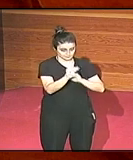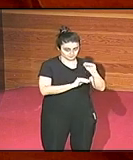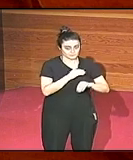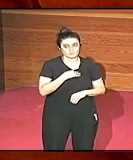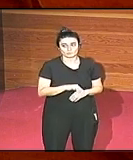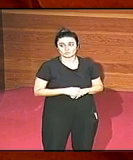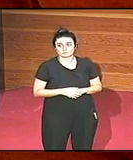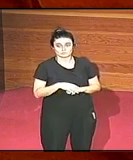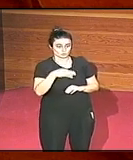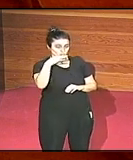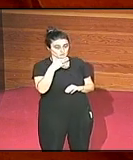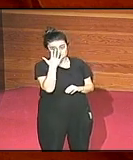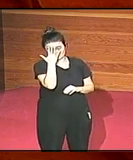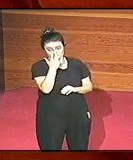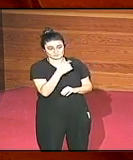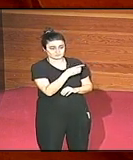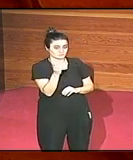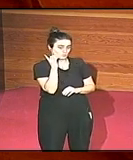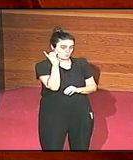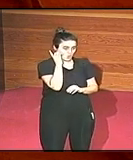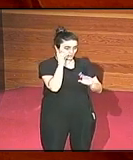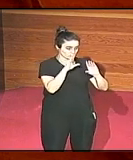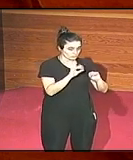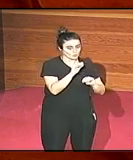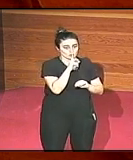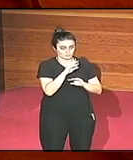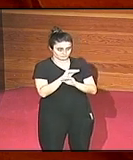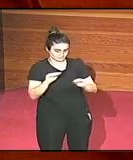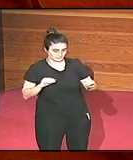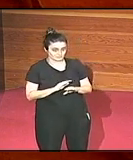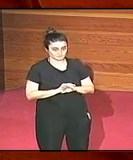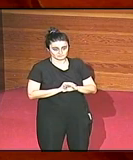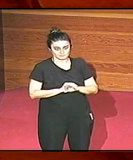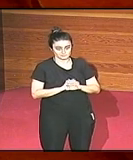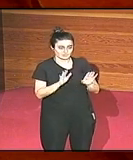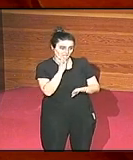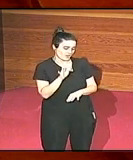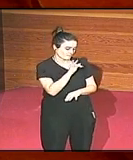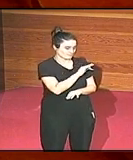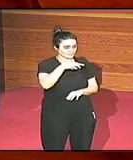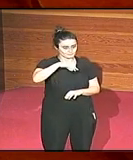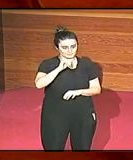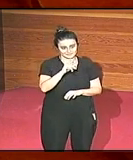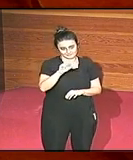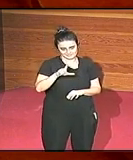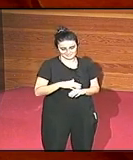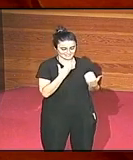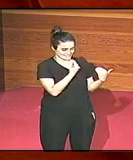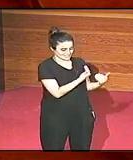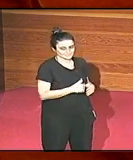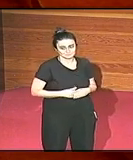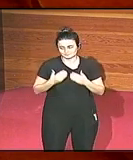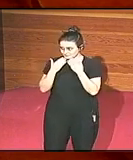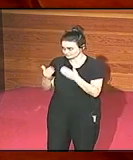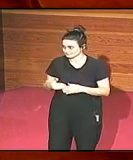bueno, recordarles que apaguen o silencien los teléfonos móviles y cedo la palabra a Mikel Reparaz. Eskerrik asko. Eskerrik asko